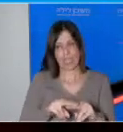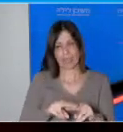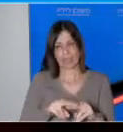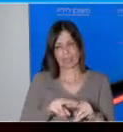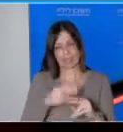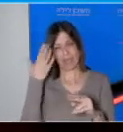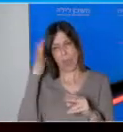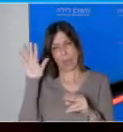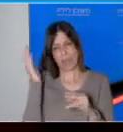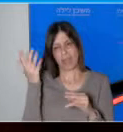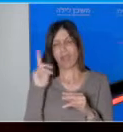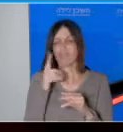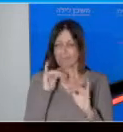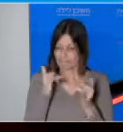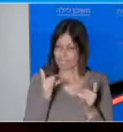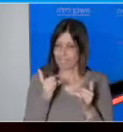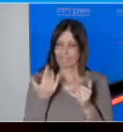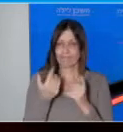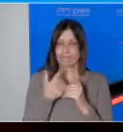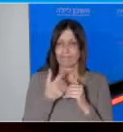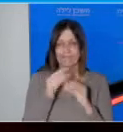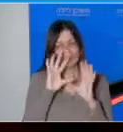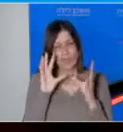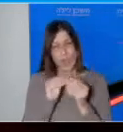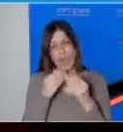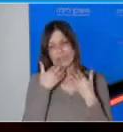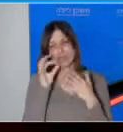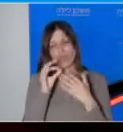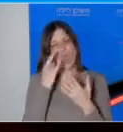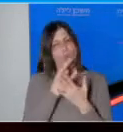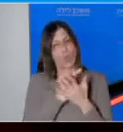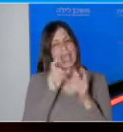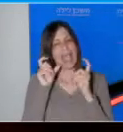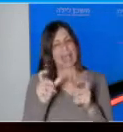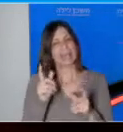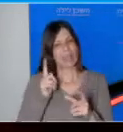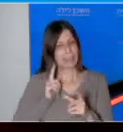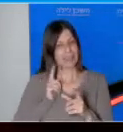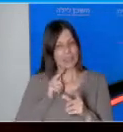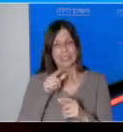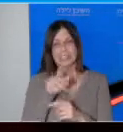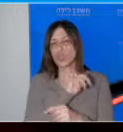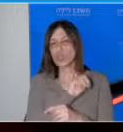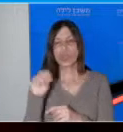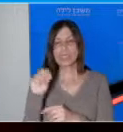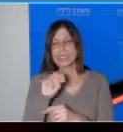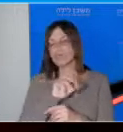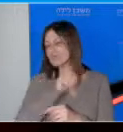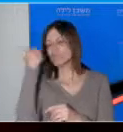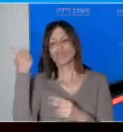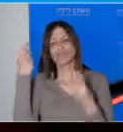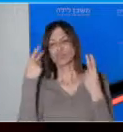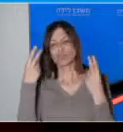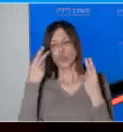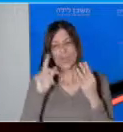אלומה. אבל כן, כל הסיפור של חוקי הגנת הפרטיות הוא נושא סופר משמעותי. המקרה